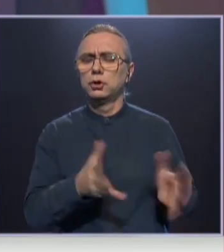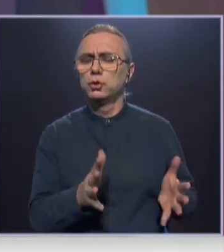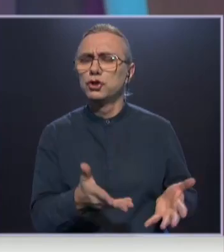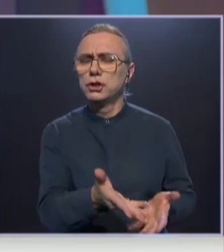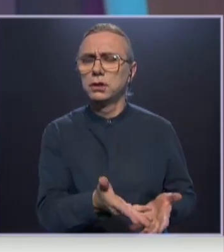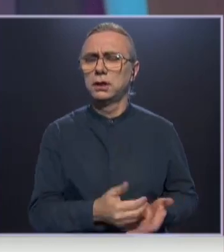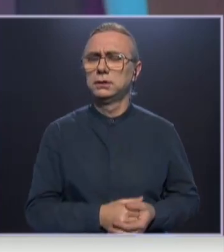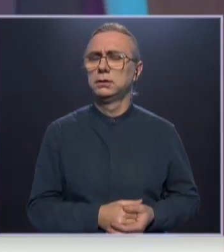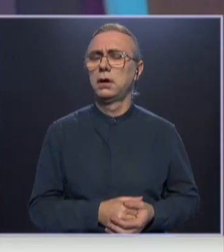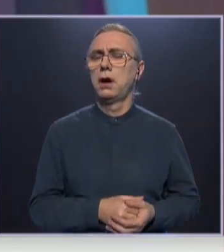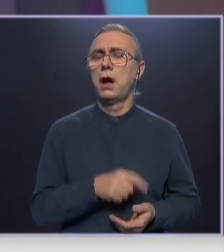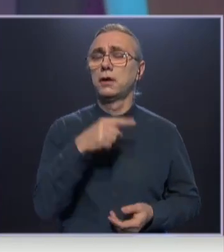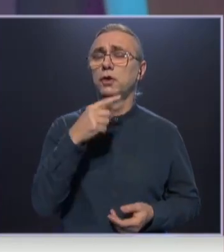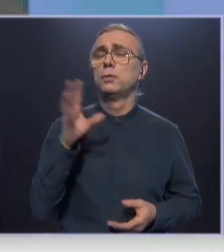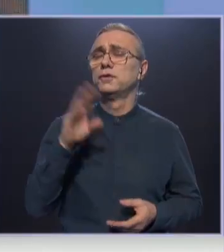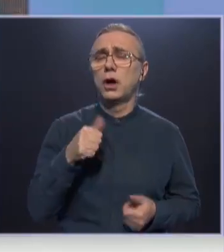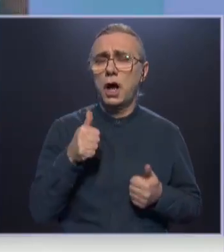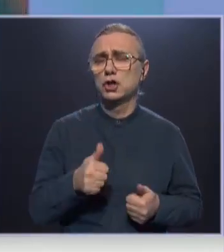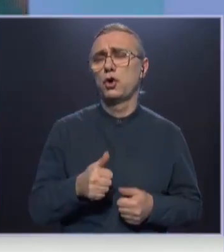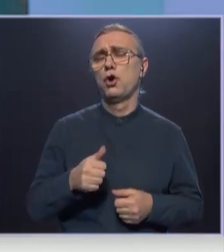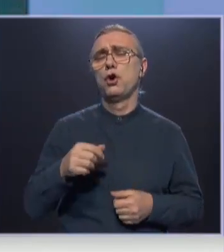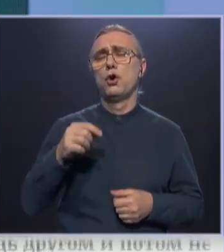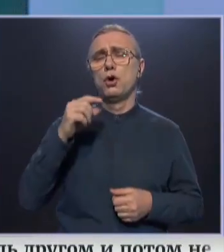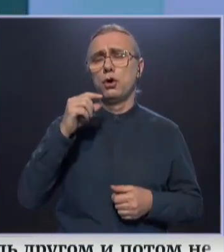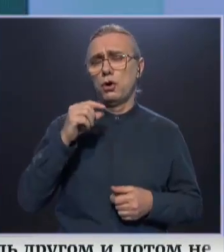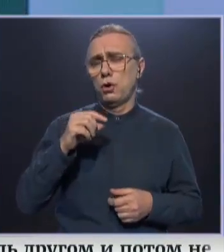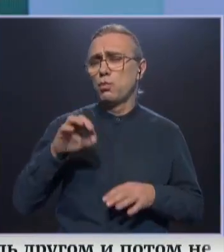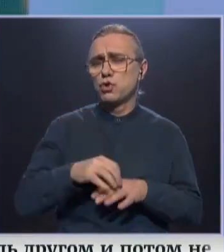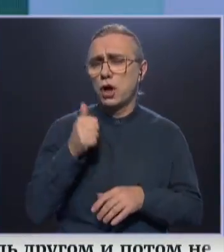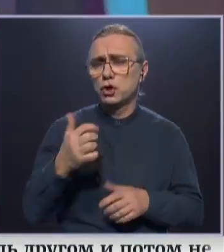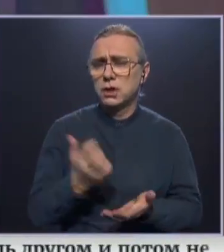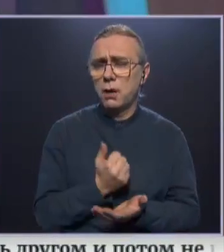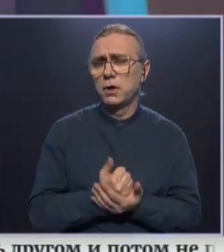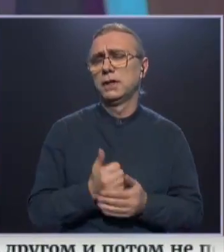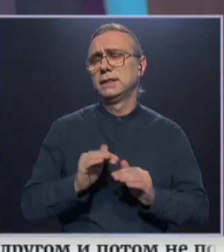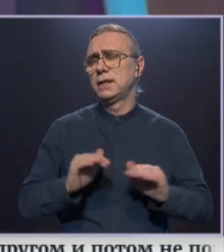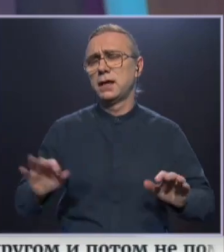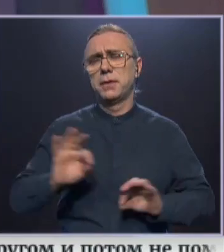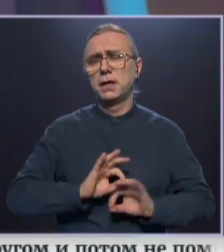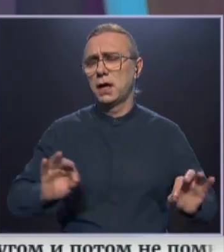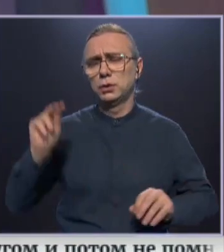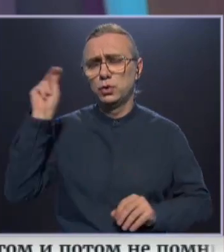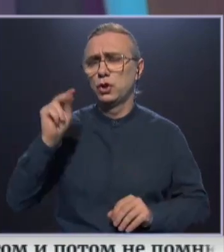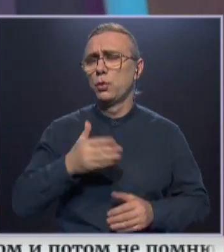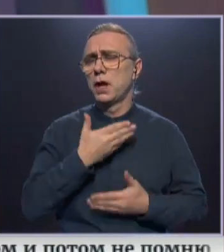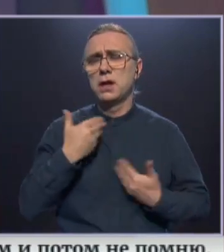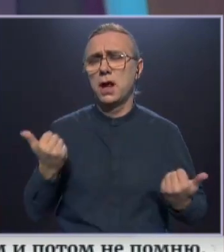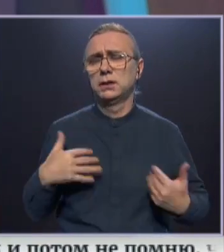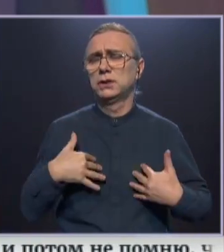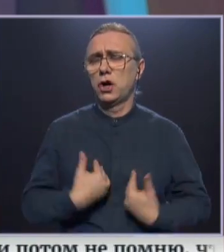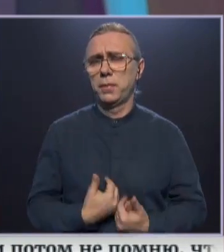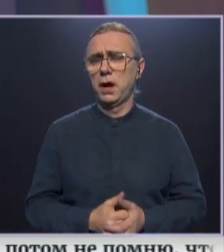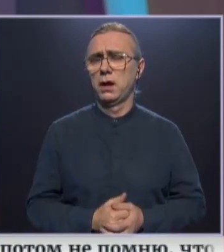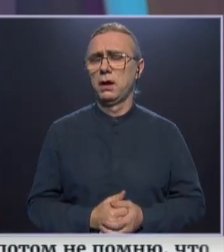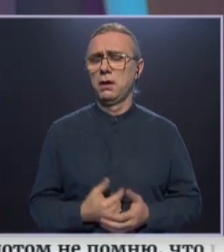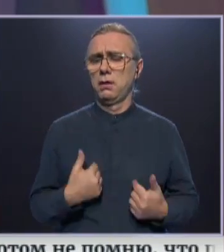живы, никто не болеет, муж хорошо зарабатывает, дети прекрасно учатся. У меня ничего, никаких скорбей. Я не понимаю, Господь меня не